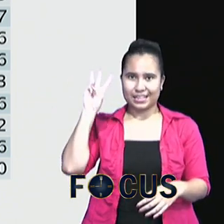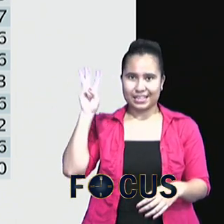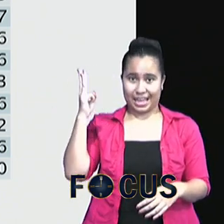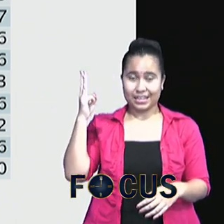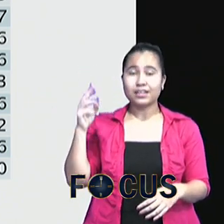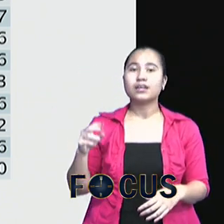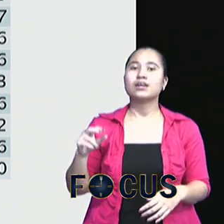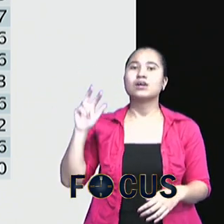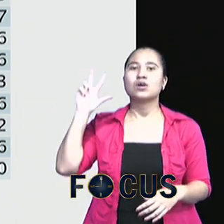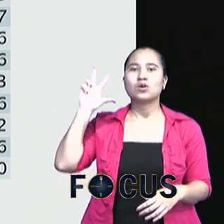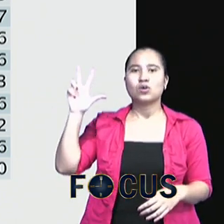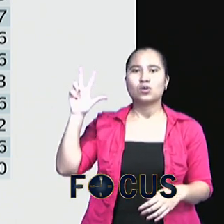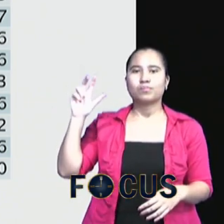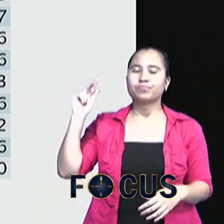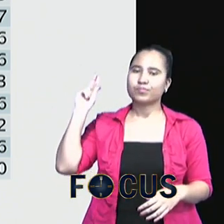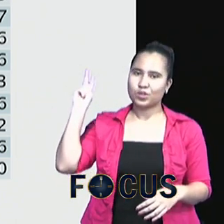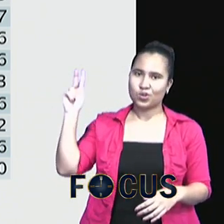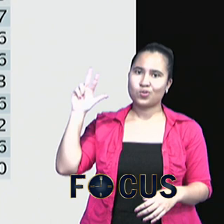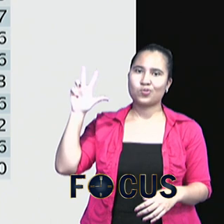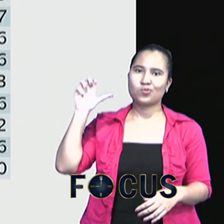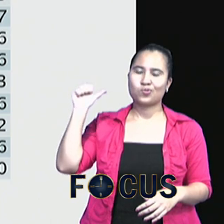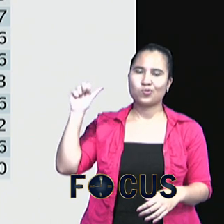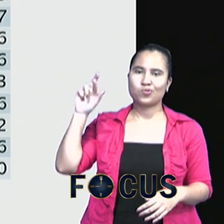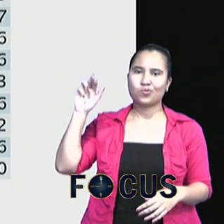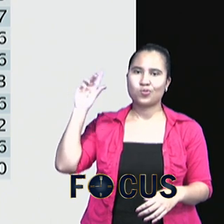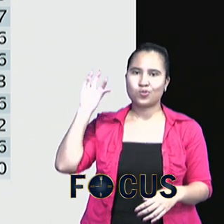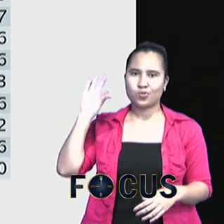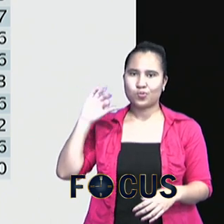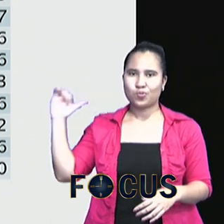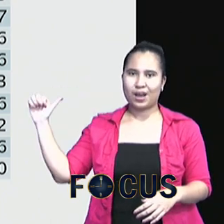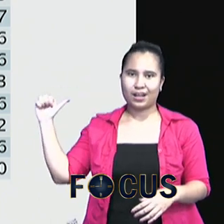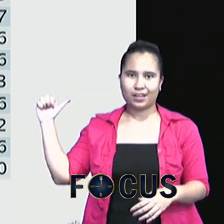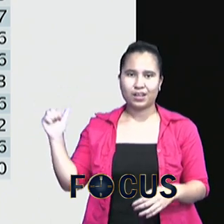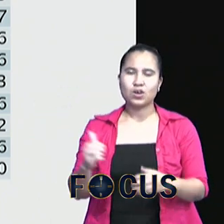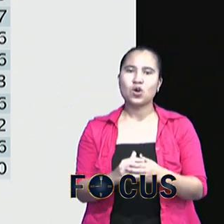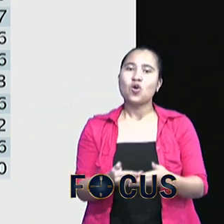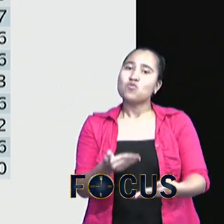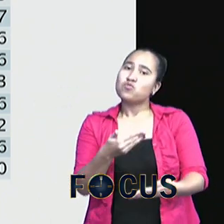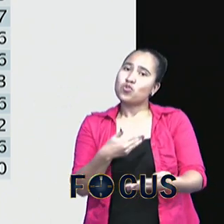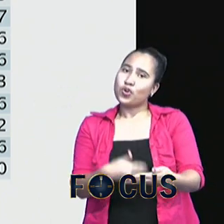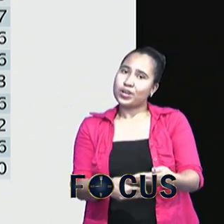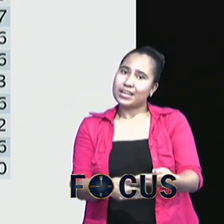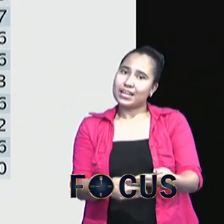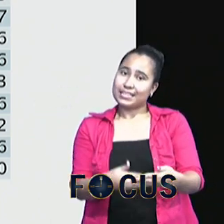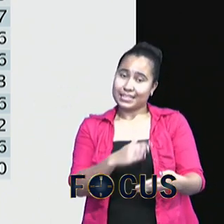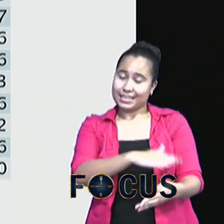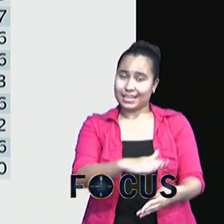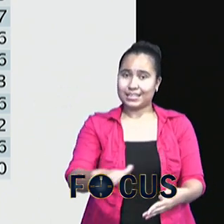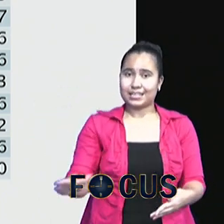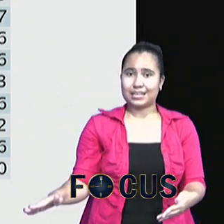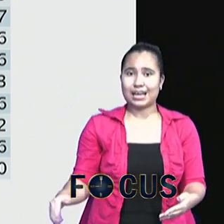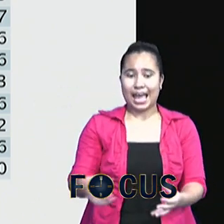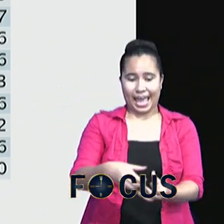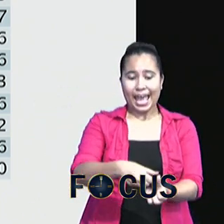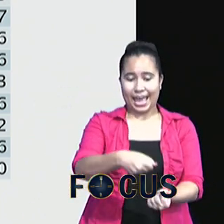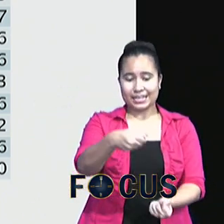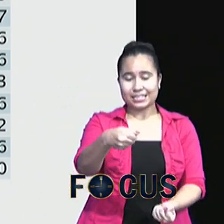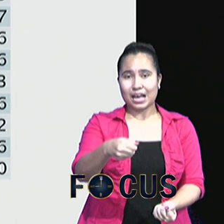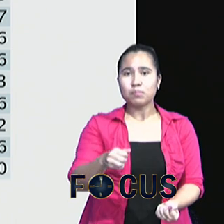afronden, voordat je de kinderen in het examen zou kunnen laten afnemen.